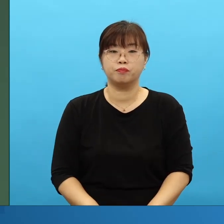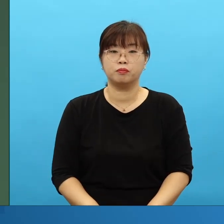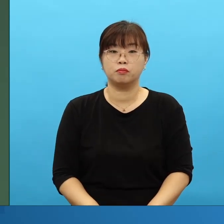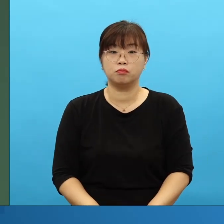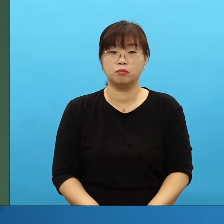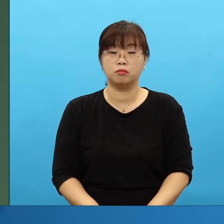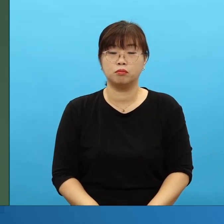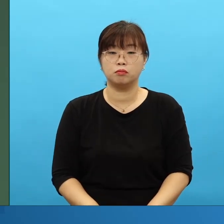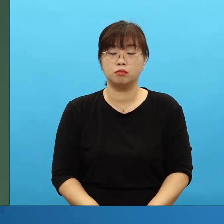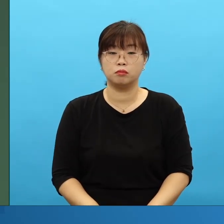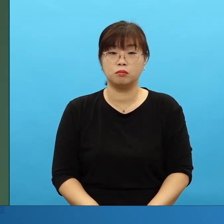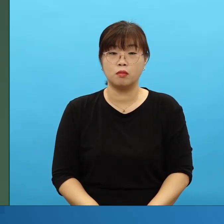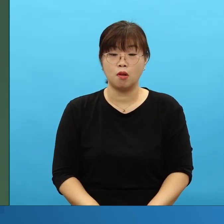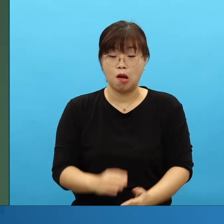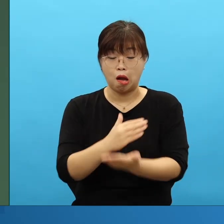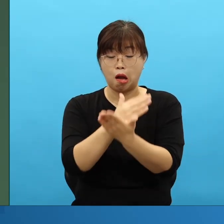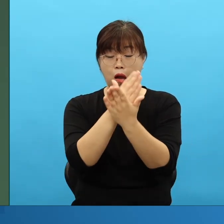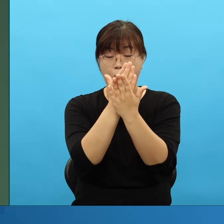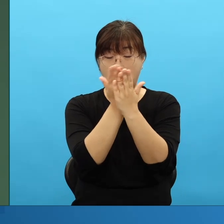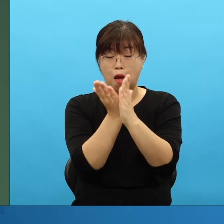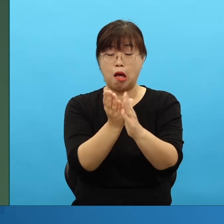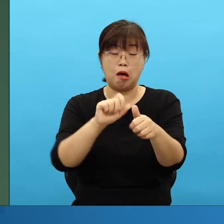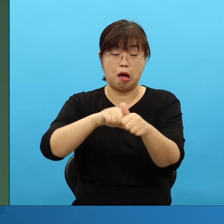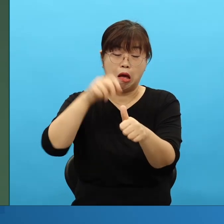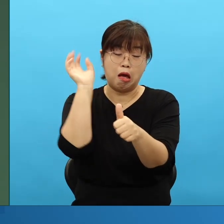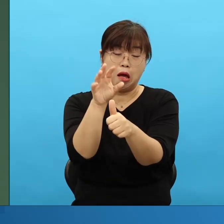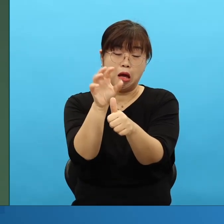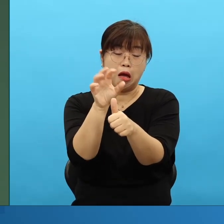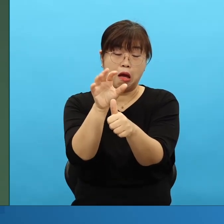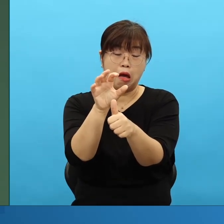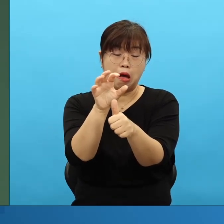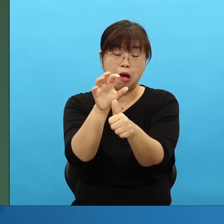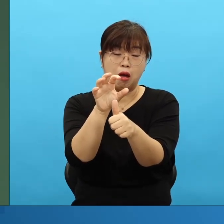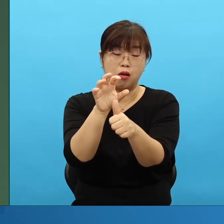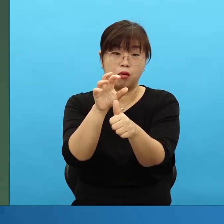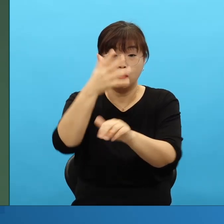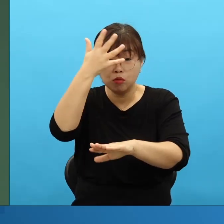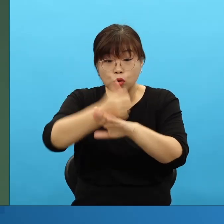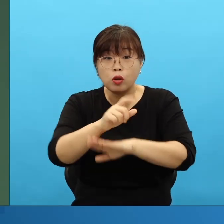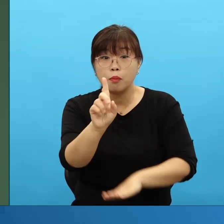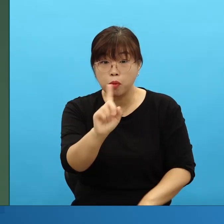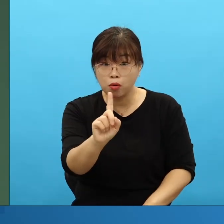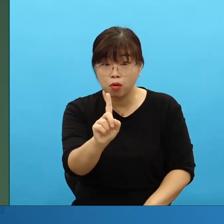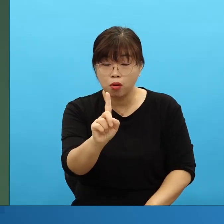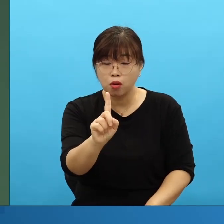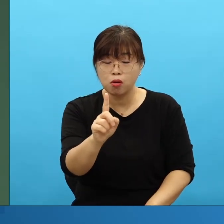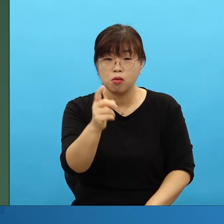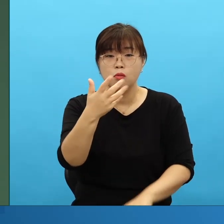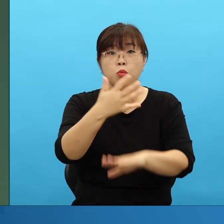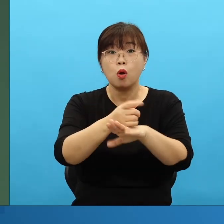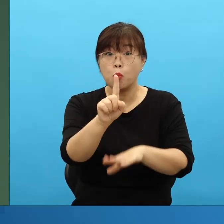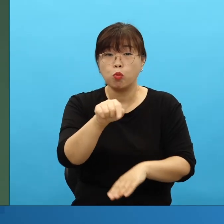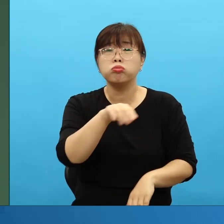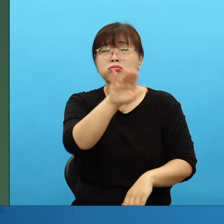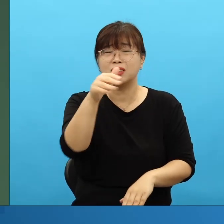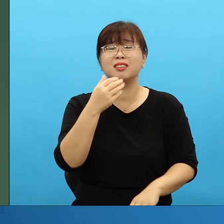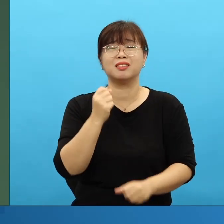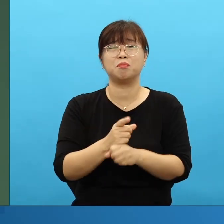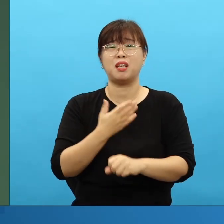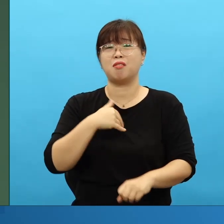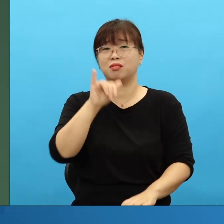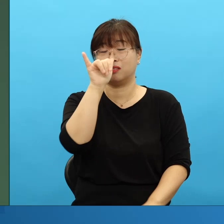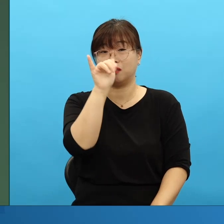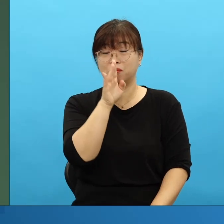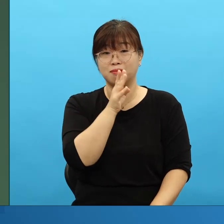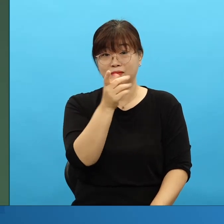the early church faced. Do you think that's what ends up happening? 누가 이긴지 여러분 아시지 않습니까? You know very well who prevailed in history. 근데 그때 당시는 몰랐단 말이에요.